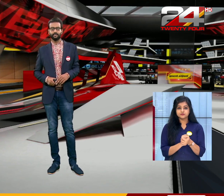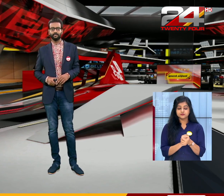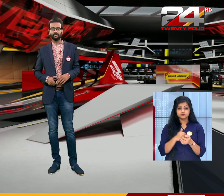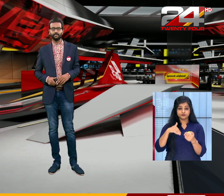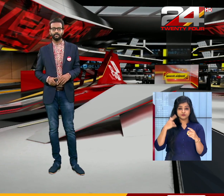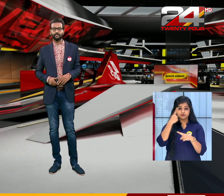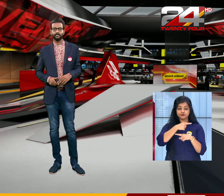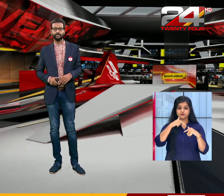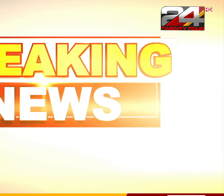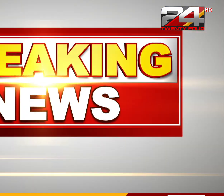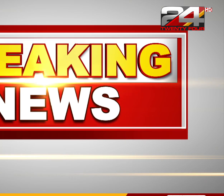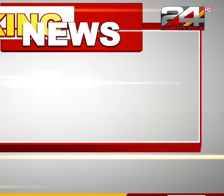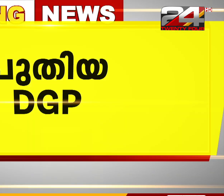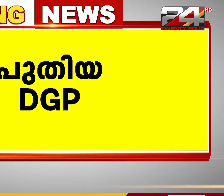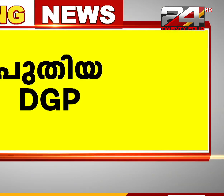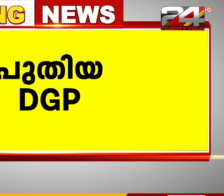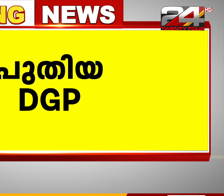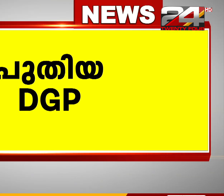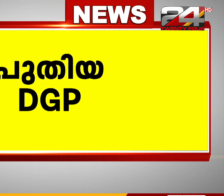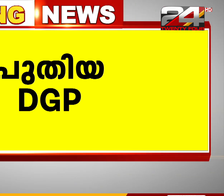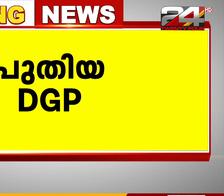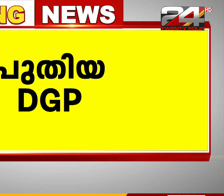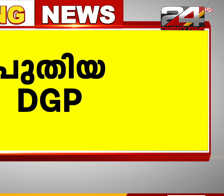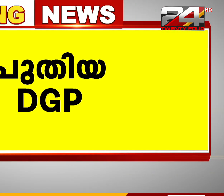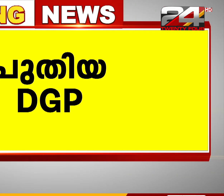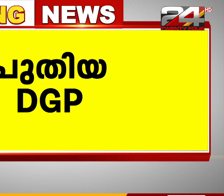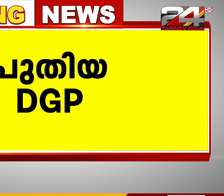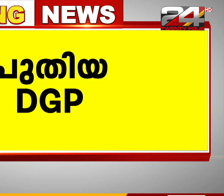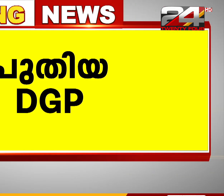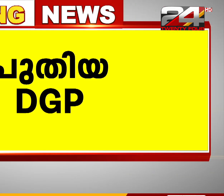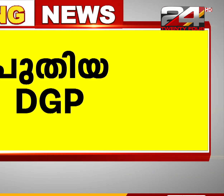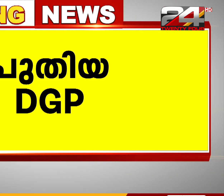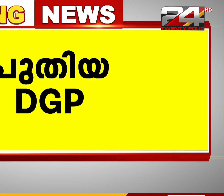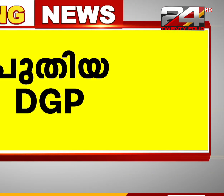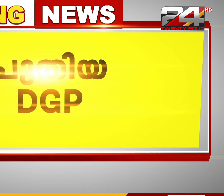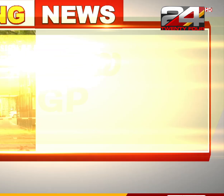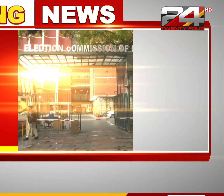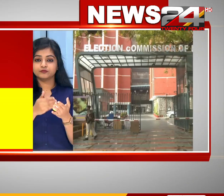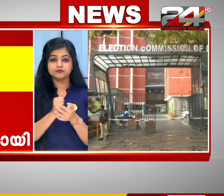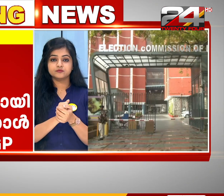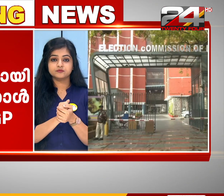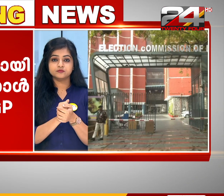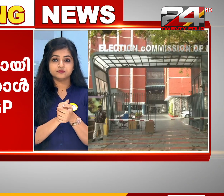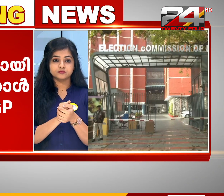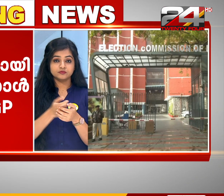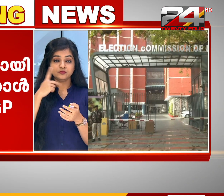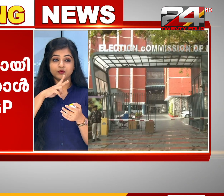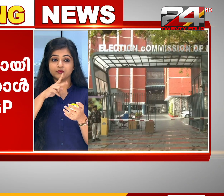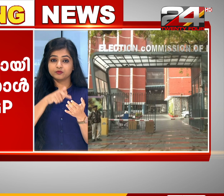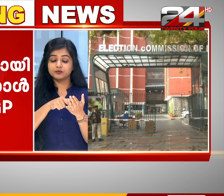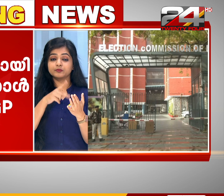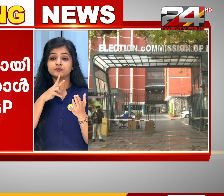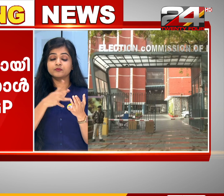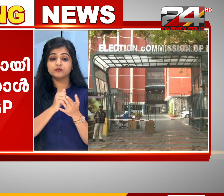ഇന്ന് തെരഞ്ഞെടുപ്പ് കമ്മീഷൻ ഈ ഉച്ചയ്ക്കാണ് ഇതുമായി ബന്ധപ്പെട്ടിട്ടുള്ള ഔദ്യോഗികമായിട്ടുള്ള ഉത്തരവ് കൈമാറിയത്. ആ ഉത്തരവിൽ